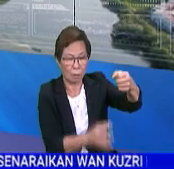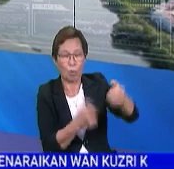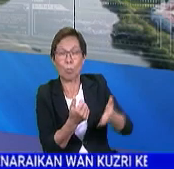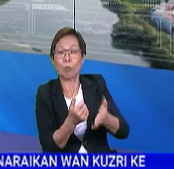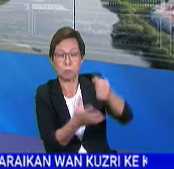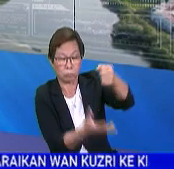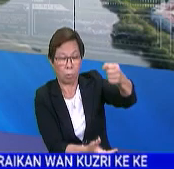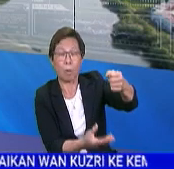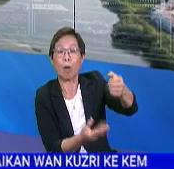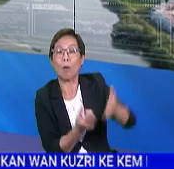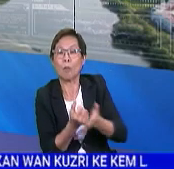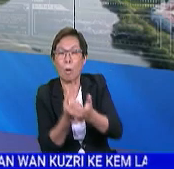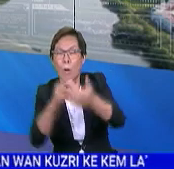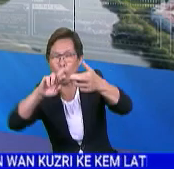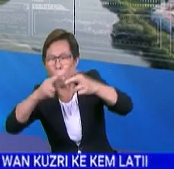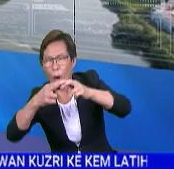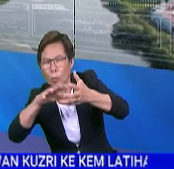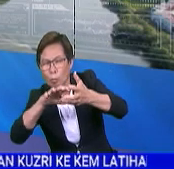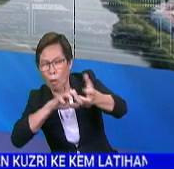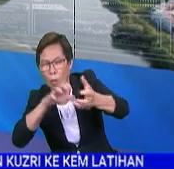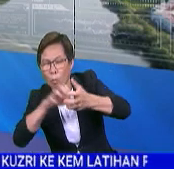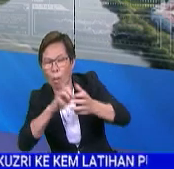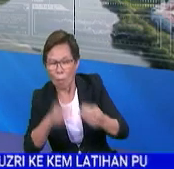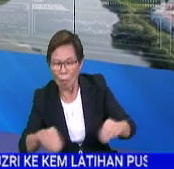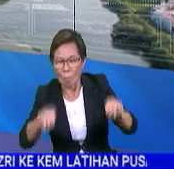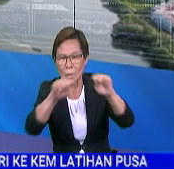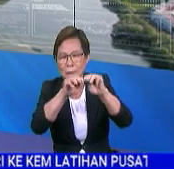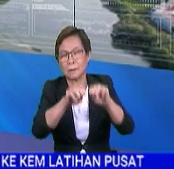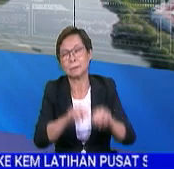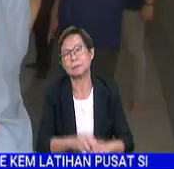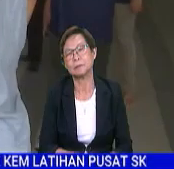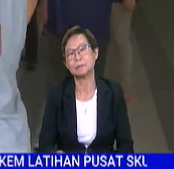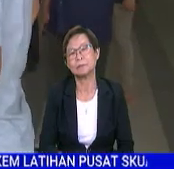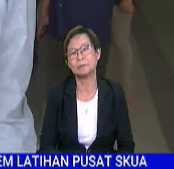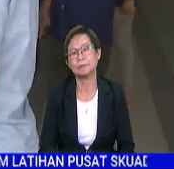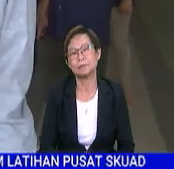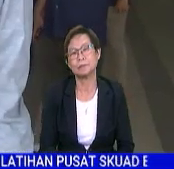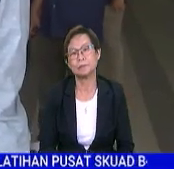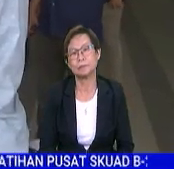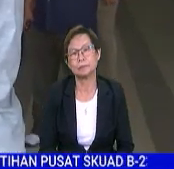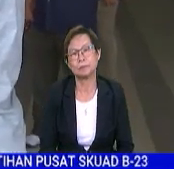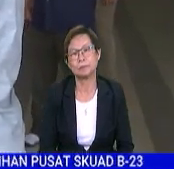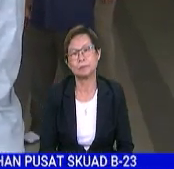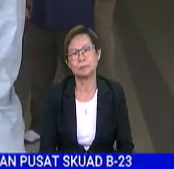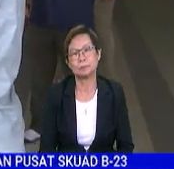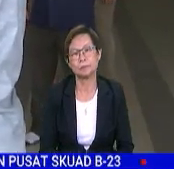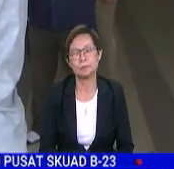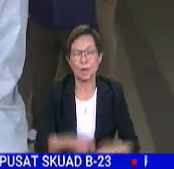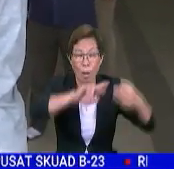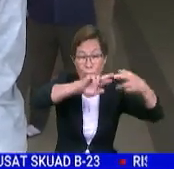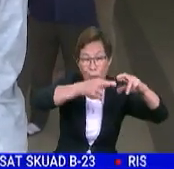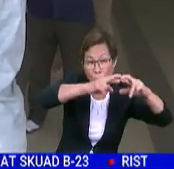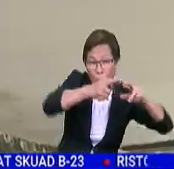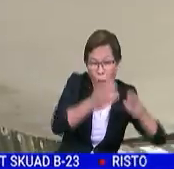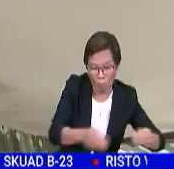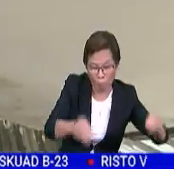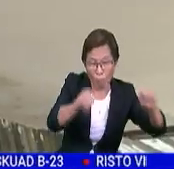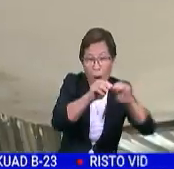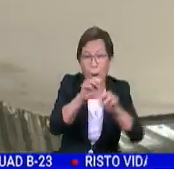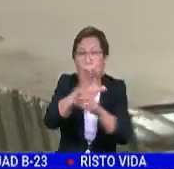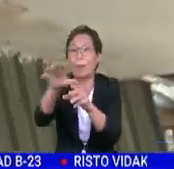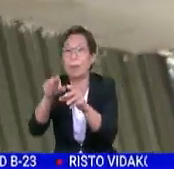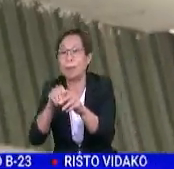membantu membaik pulih kerosakan di masjid berkenaan baik pulih itu antaranya